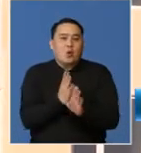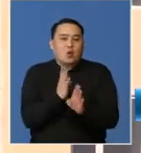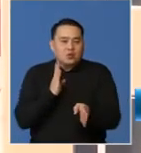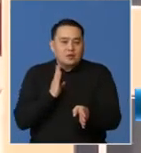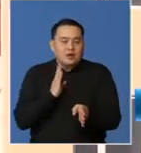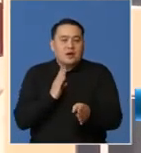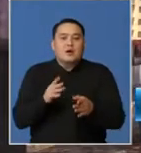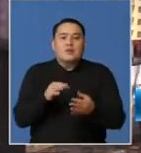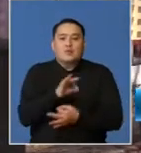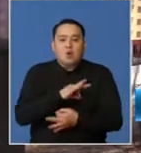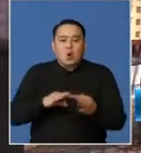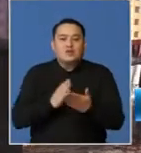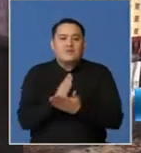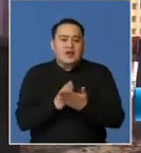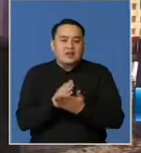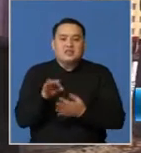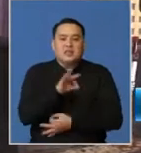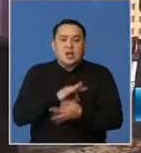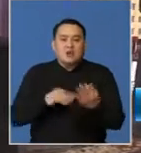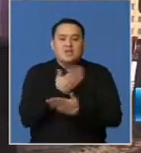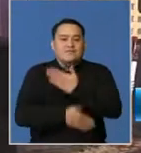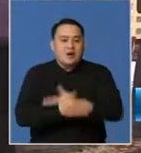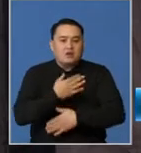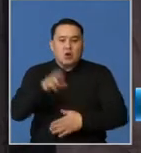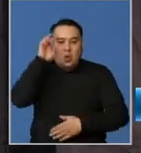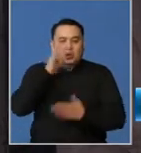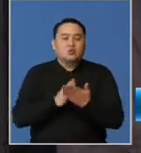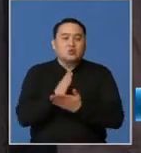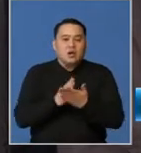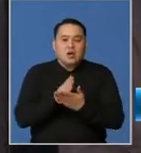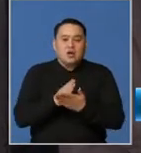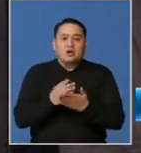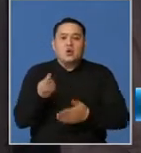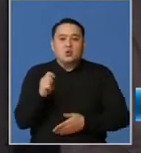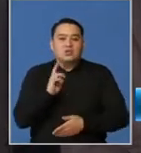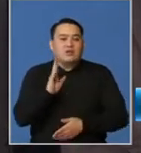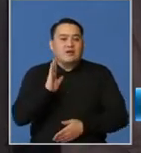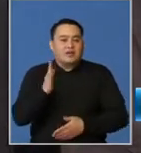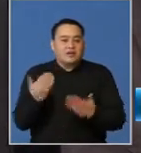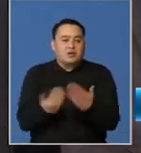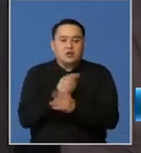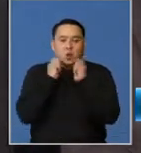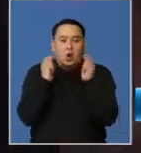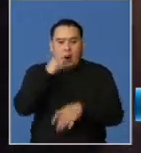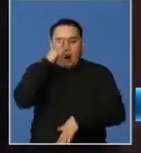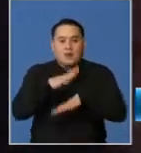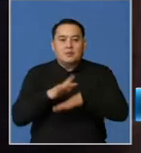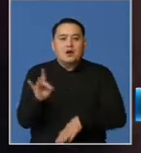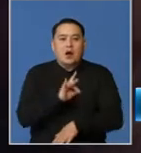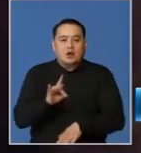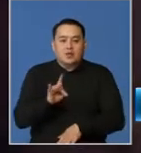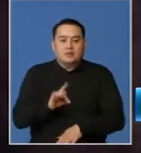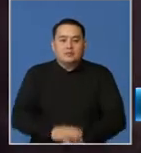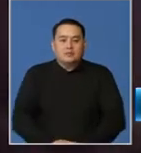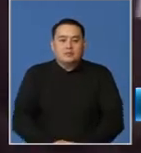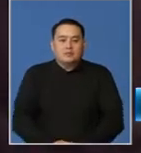Это многодетные семьи, ветераны, сироты, инвалиды и госслужащие. Заветные ключи от квартир новоселам вручил аким Алакольского района